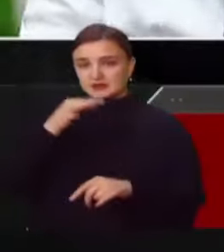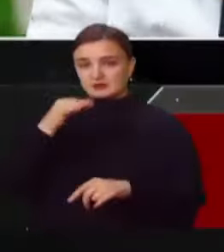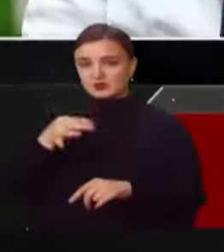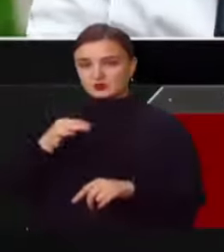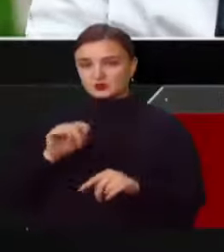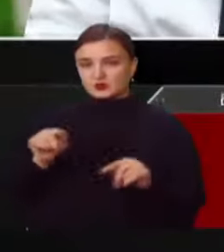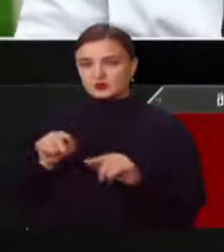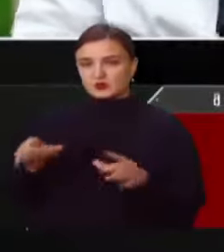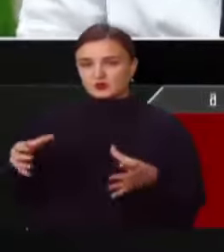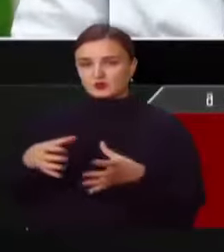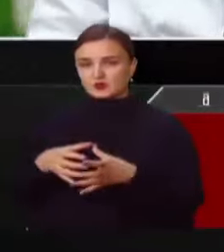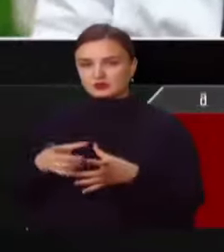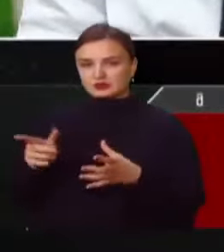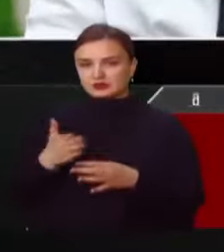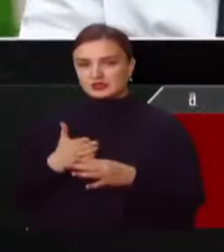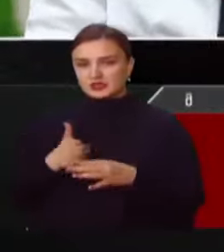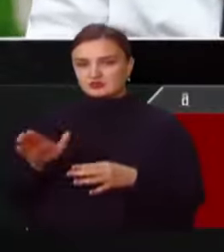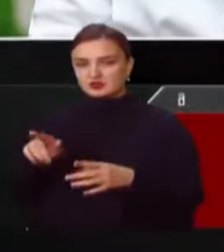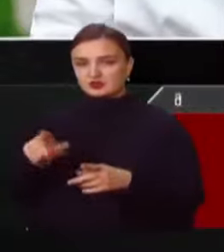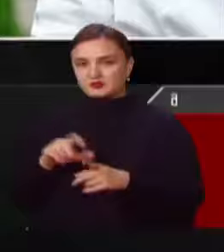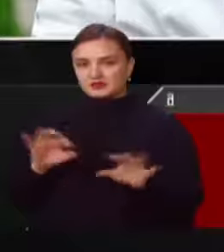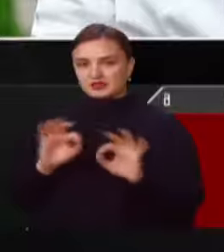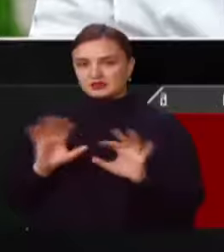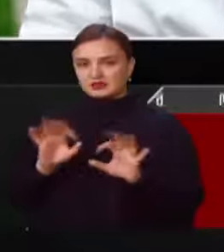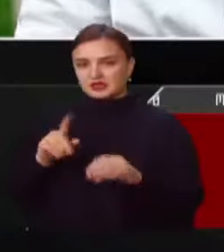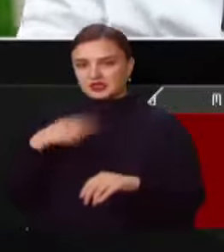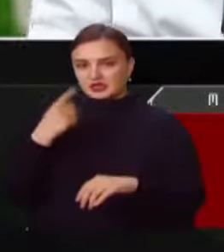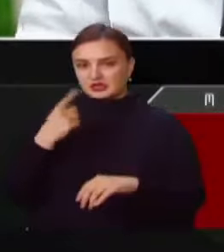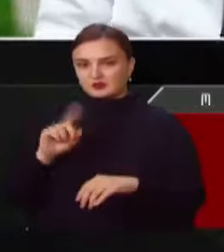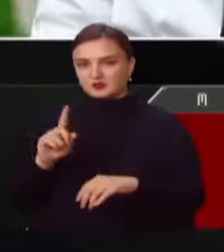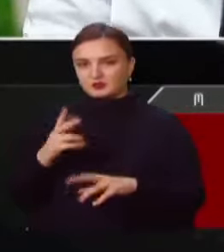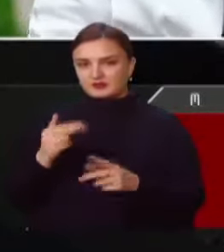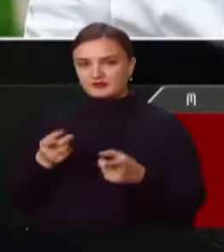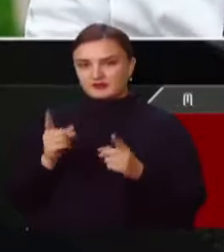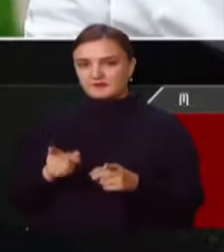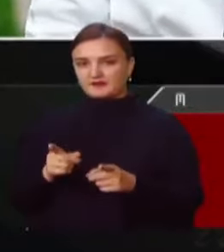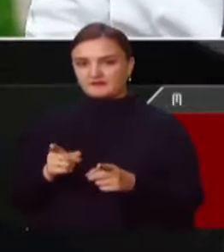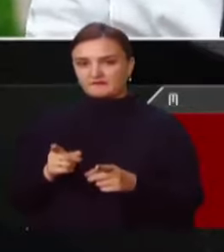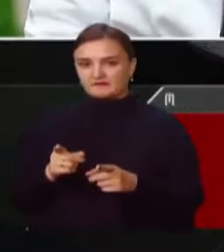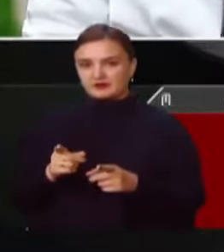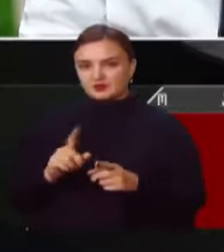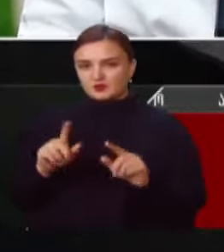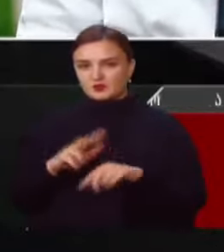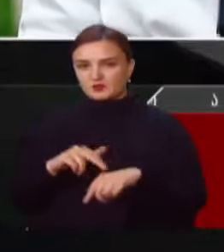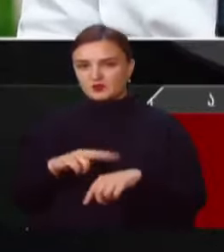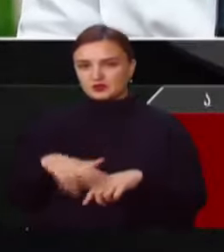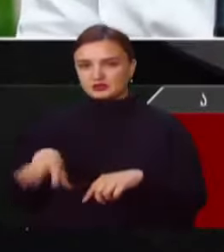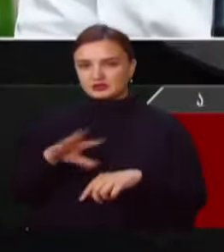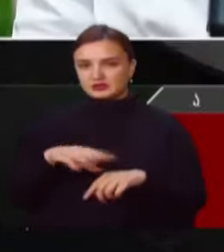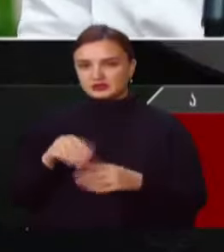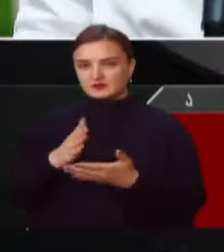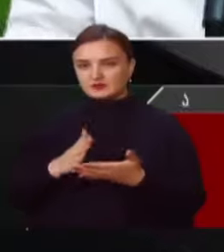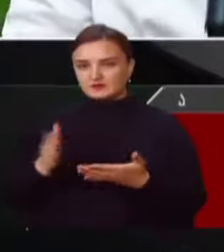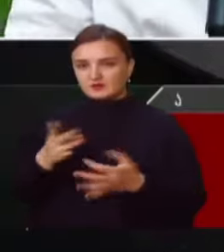ოპოზიციის დიდი ნაწილი ემიჯნება. ისინი აცხადებენ, რომ მართალი არის, რომ პოლიციელების ნაწილმა